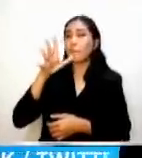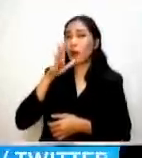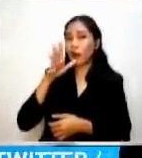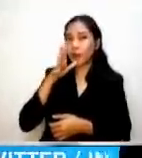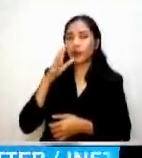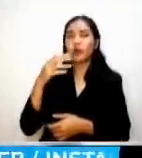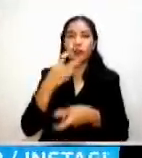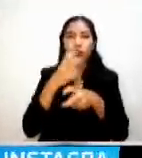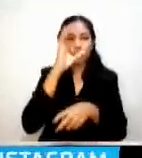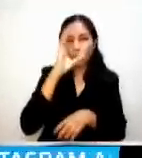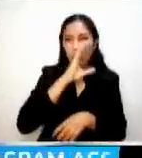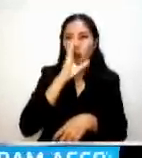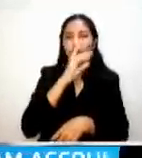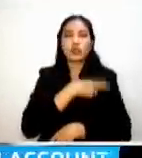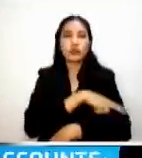is real.